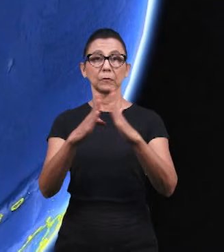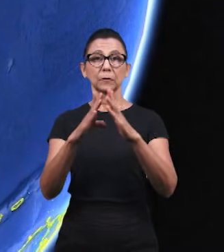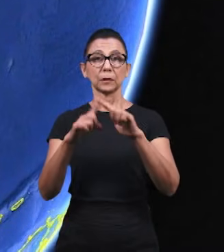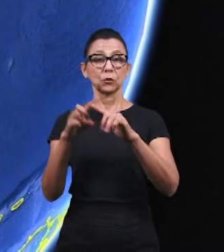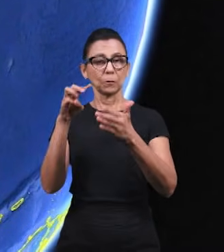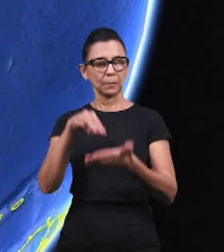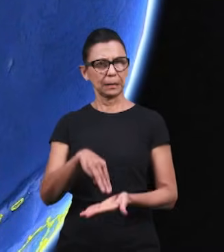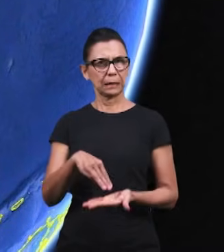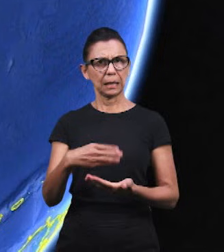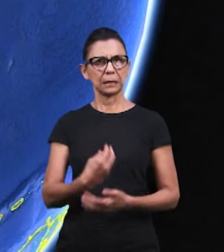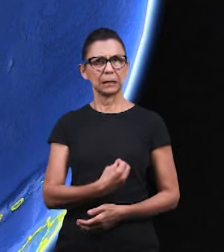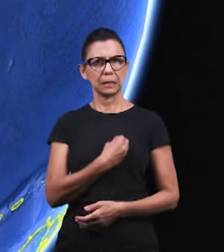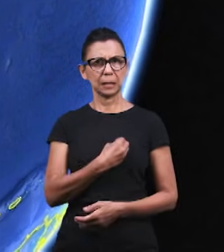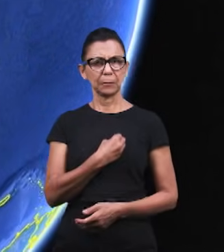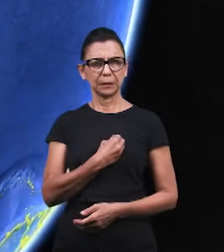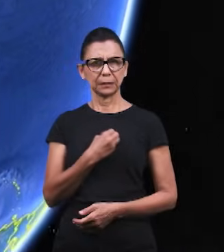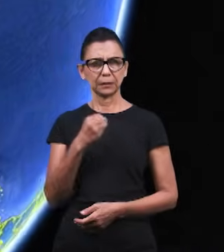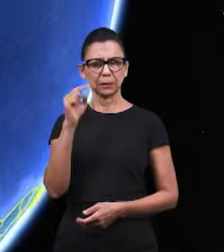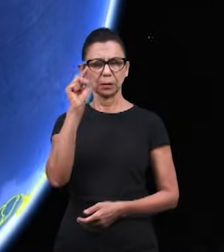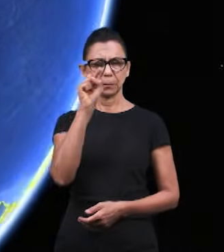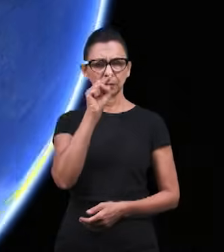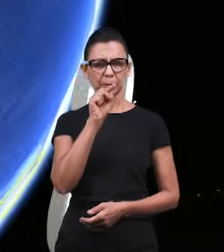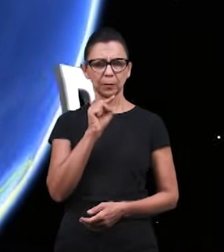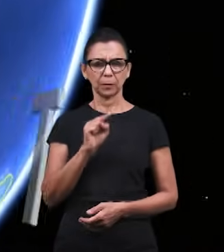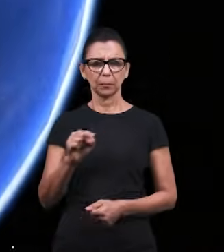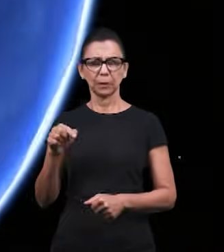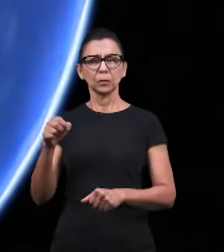L'Église chrétienne Maranatha est présente dans des